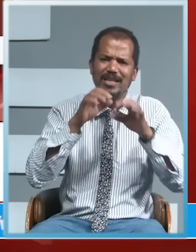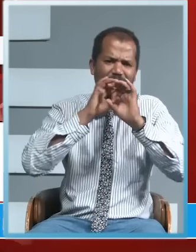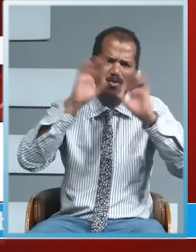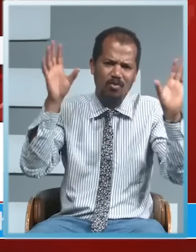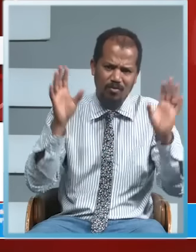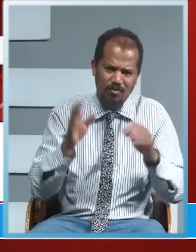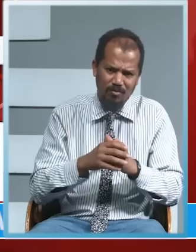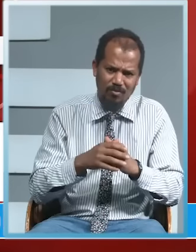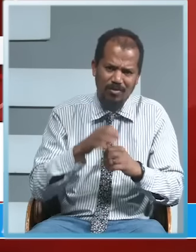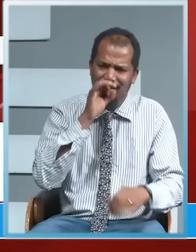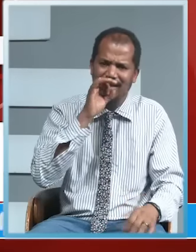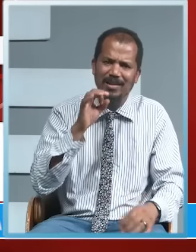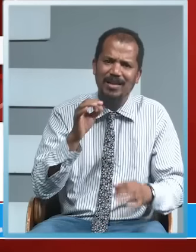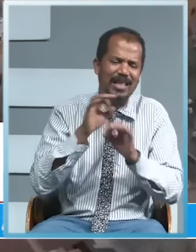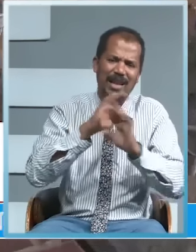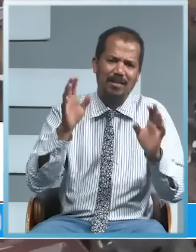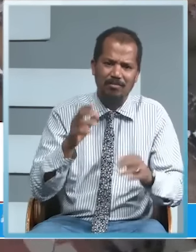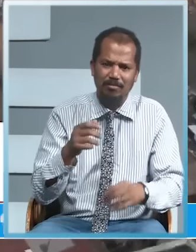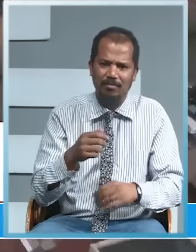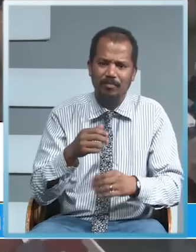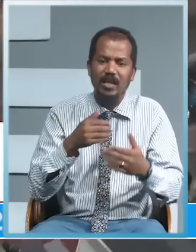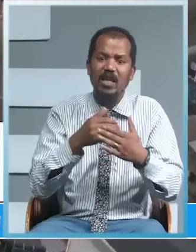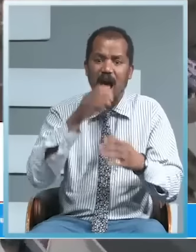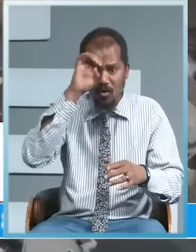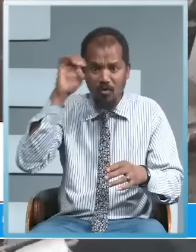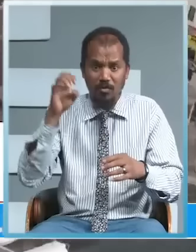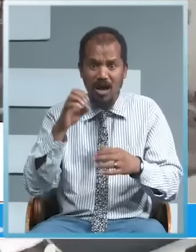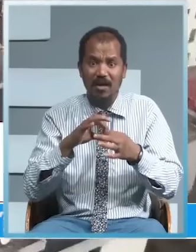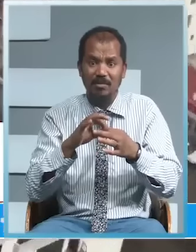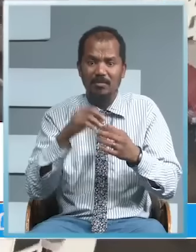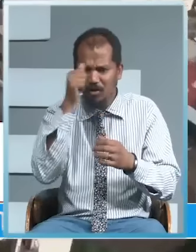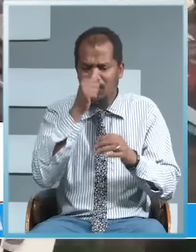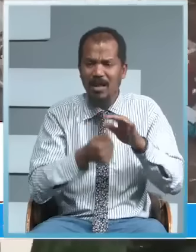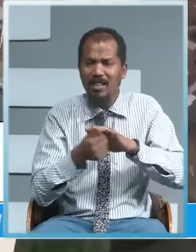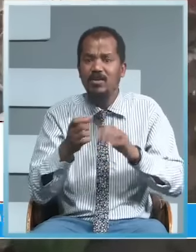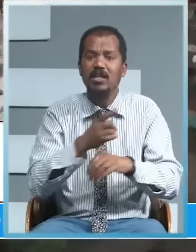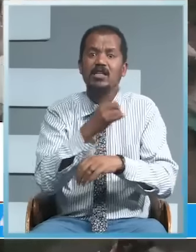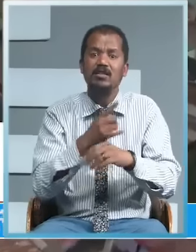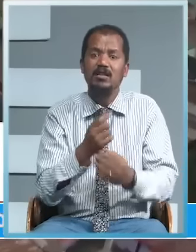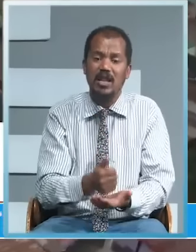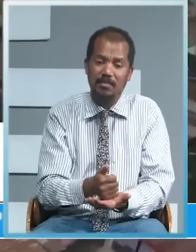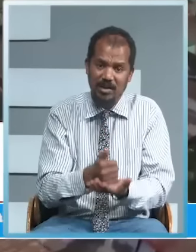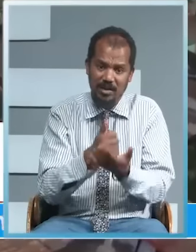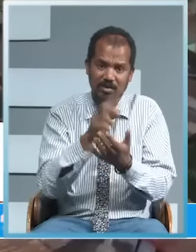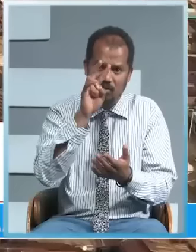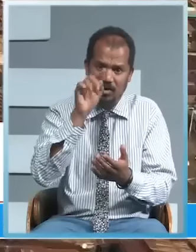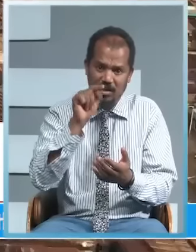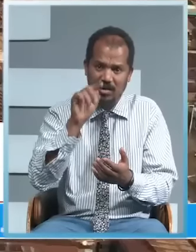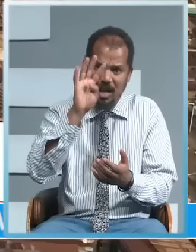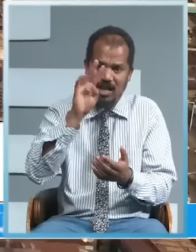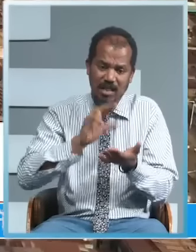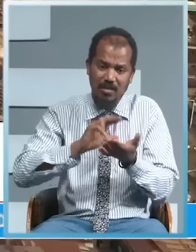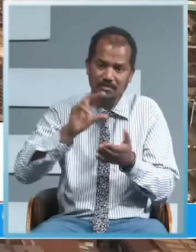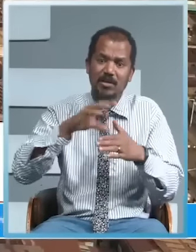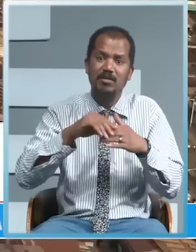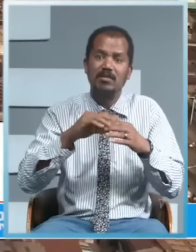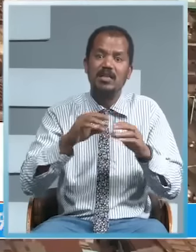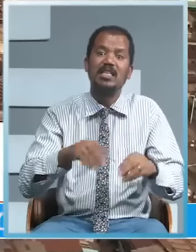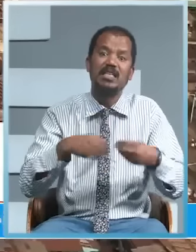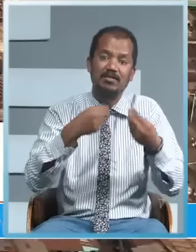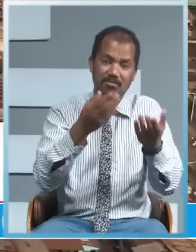እና የለም፣ ካምፕም የለም። በቅርቡ የአውሮፓ ህብረት በኢትዮጵያ የተፈናቀሉ ዜጎችን ለመርዳት